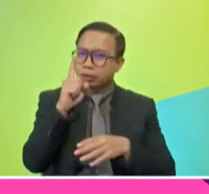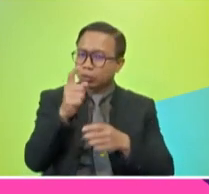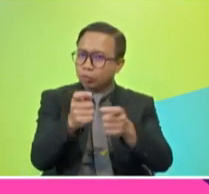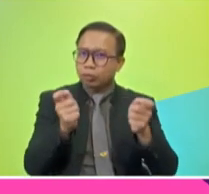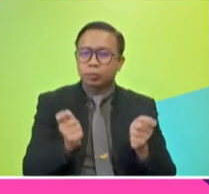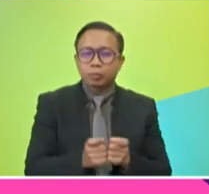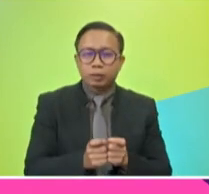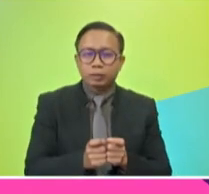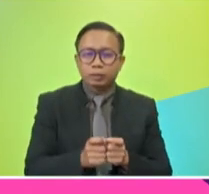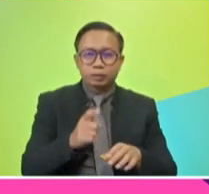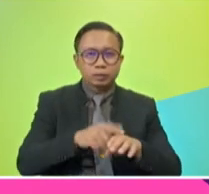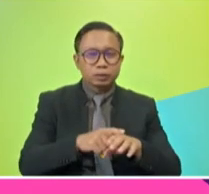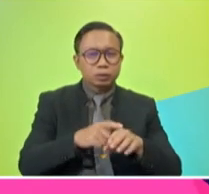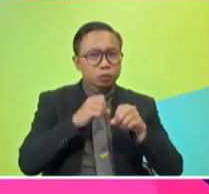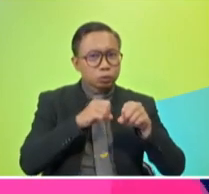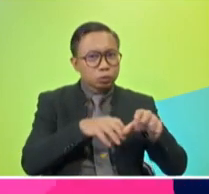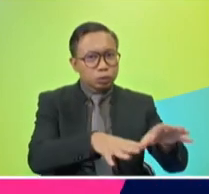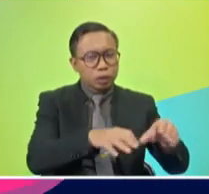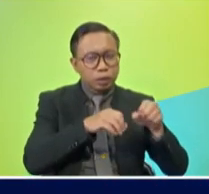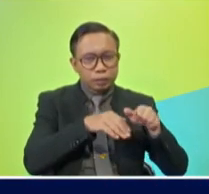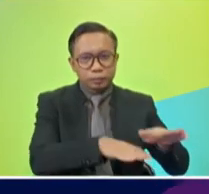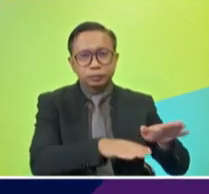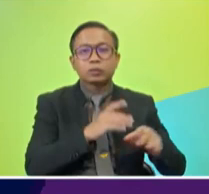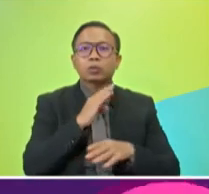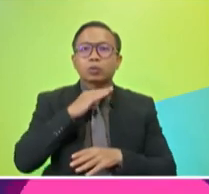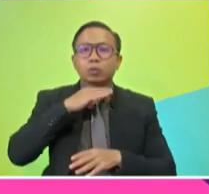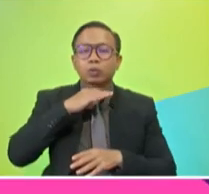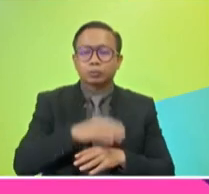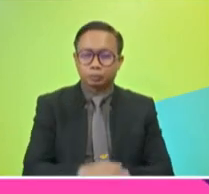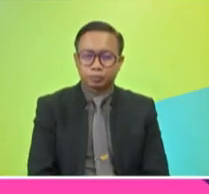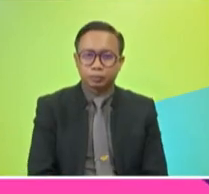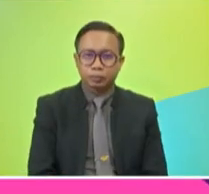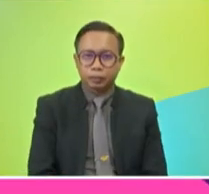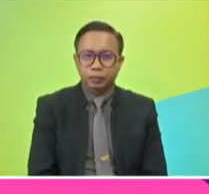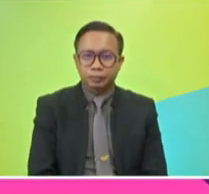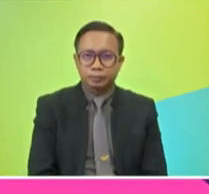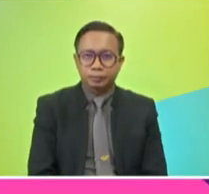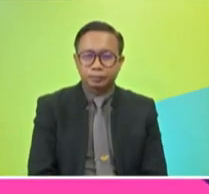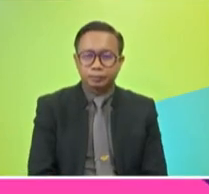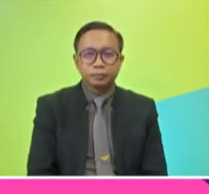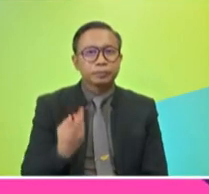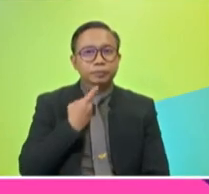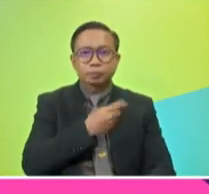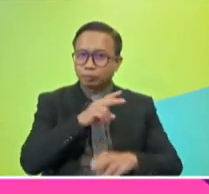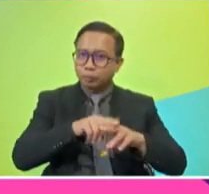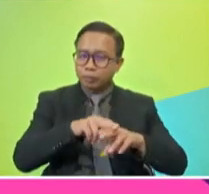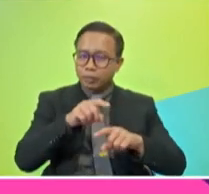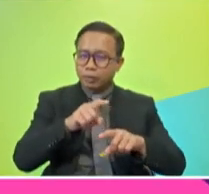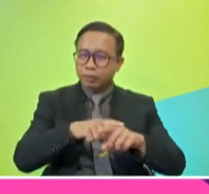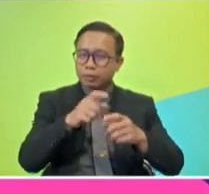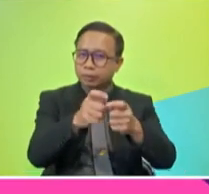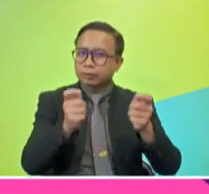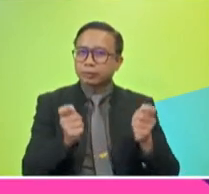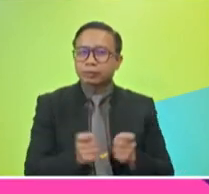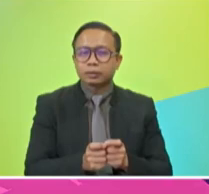di tepi sungai yang kutu dan sungainya tercemar Oke kita duduk di kawasan tersebut kita